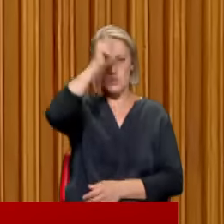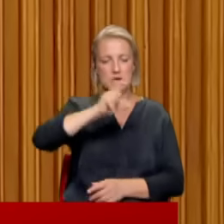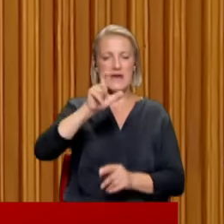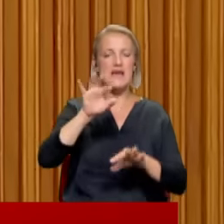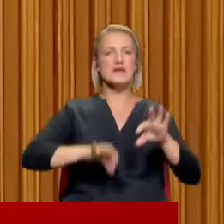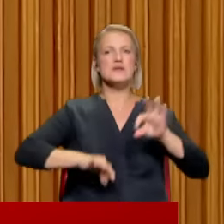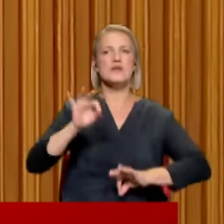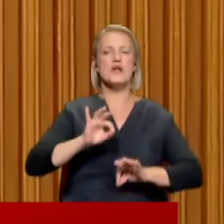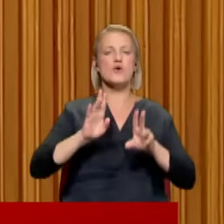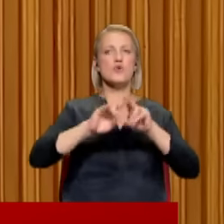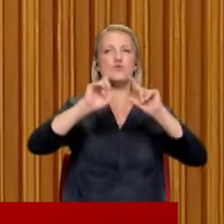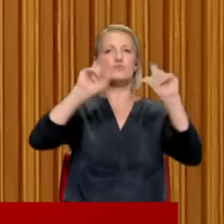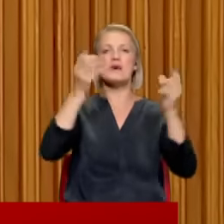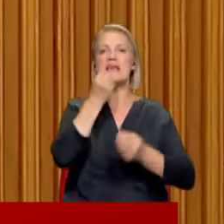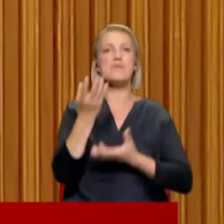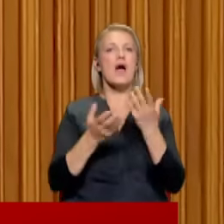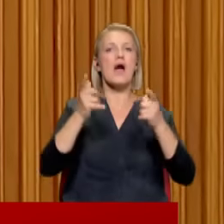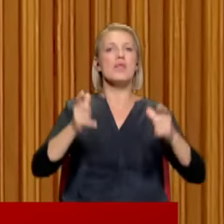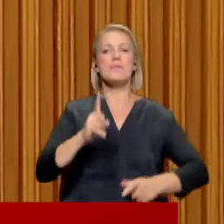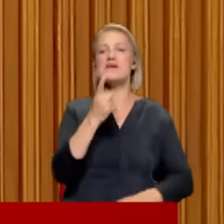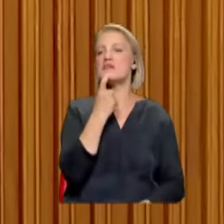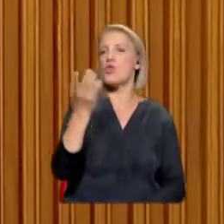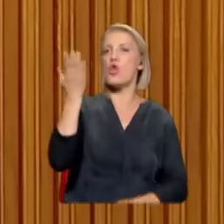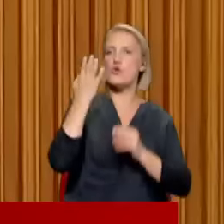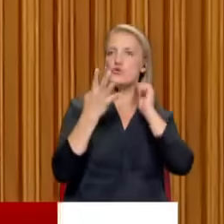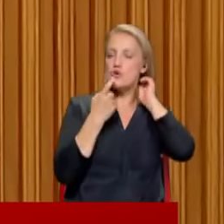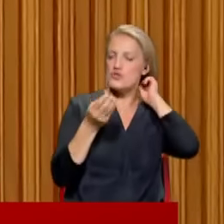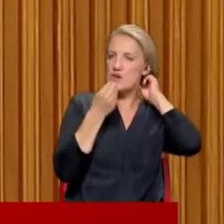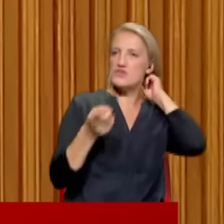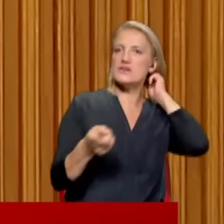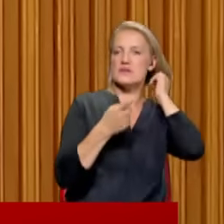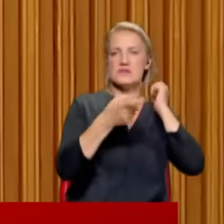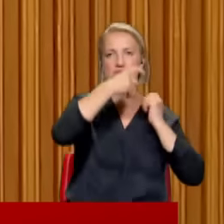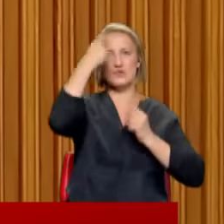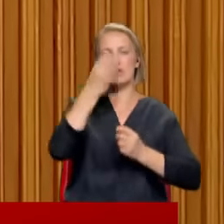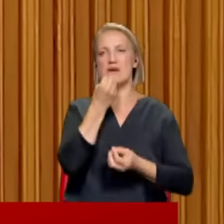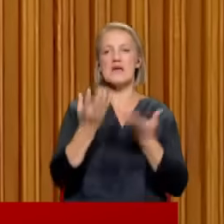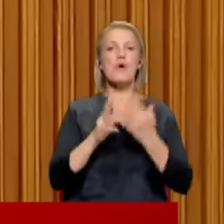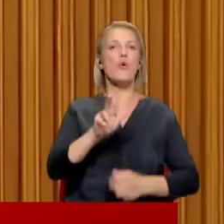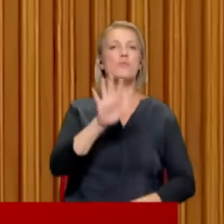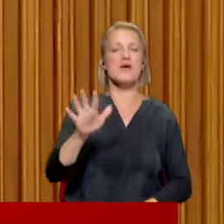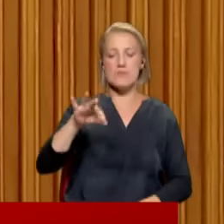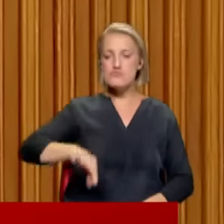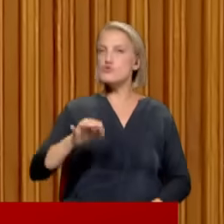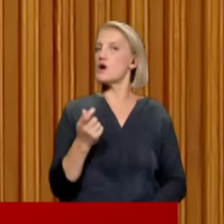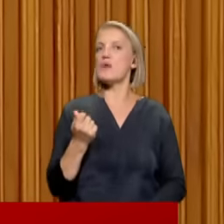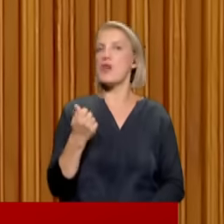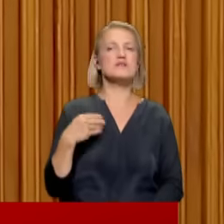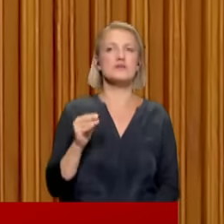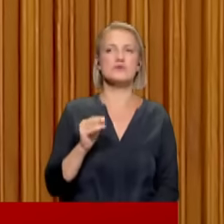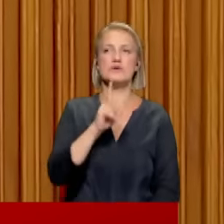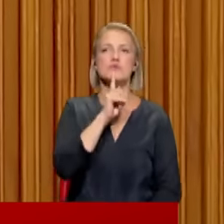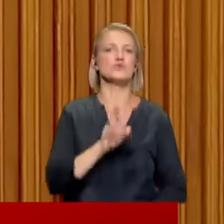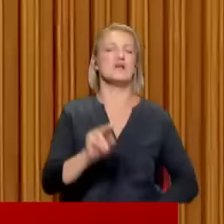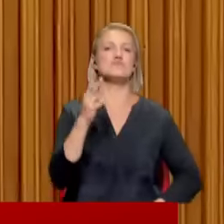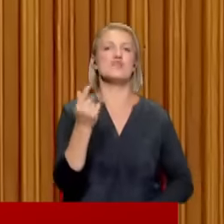İstatistik Kurumunun yemekhanesinde bir yıl önce 4 çeşit sıcak yemek 35 L bugün kaç paraya satılıyor